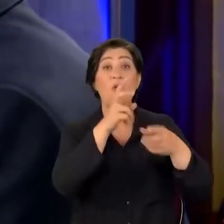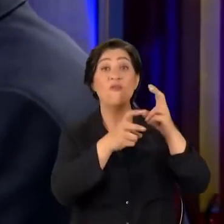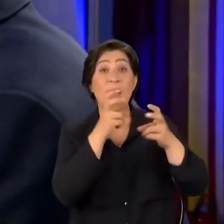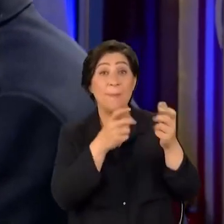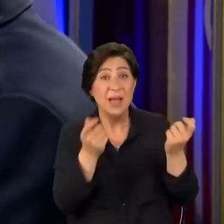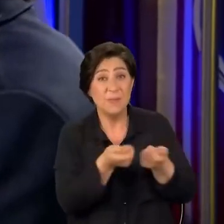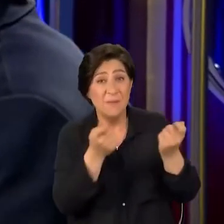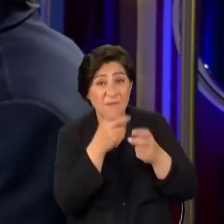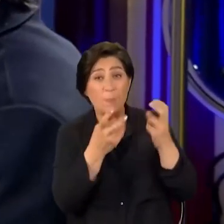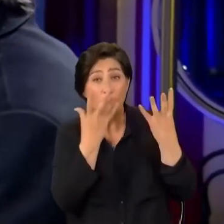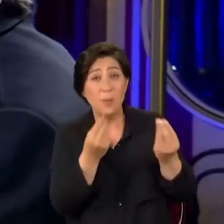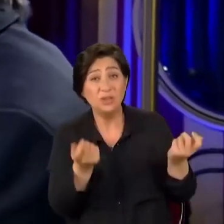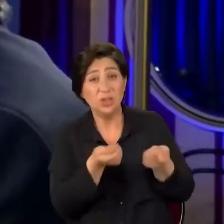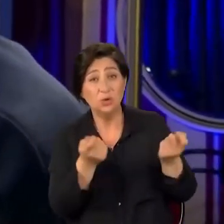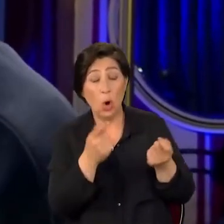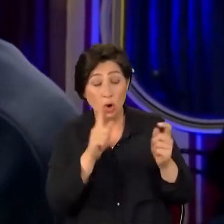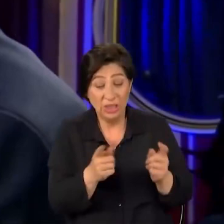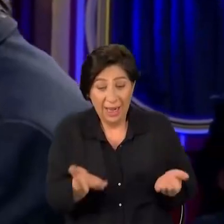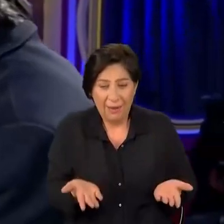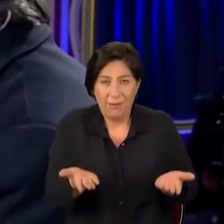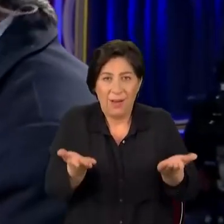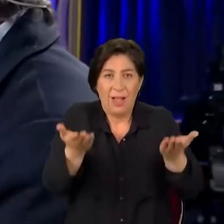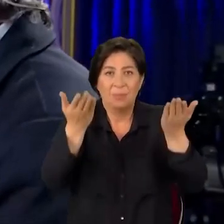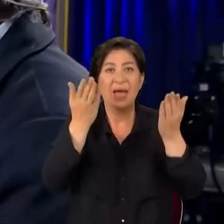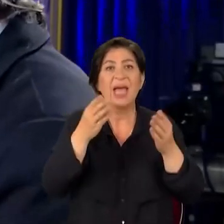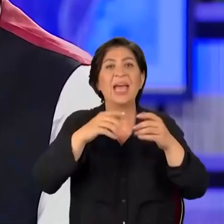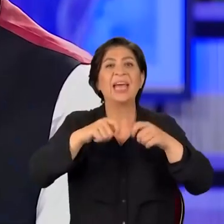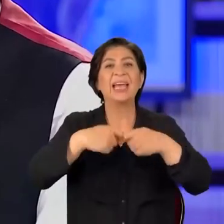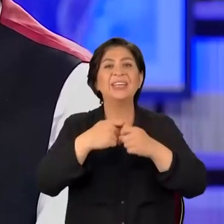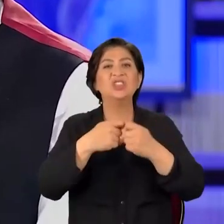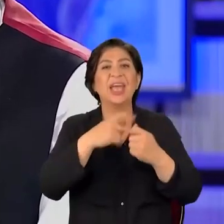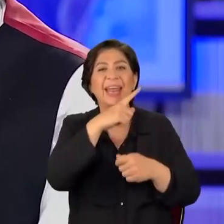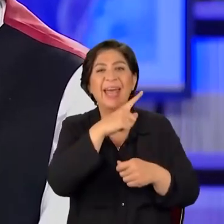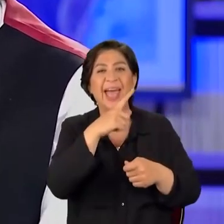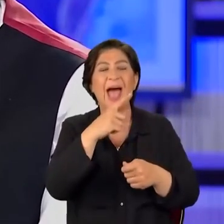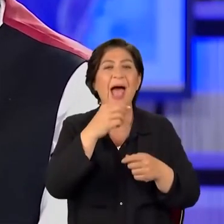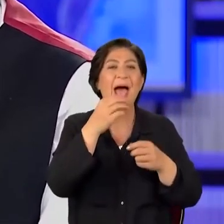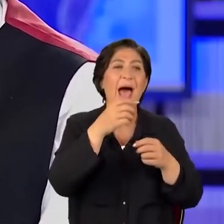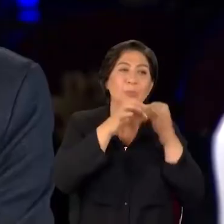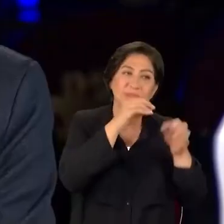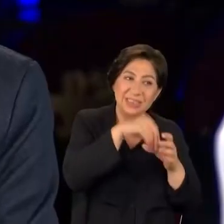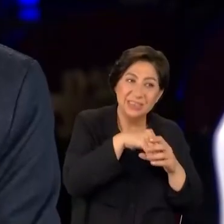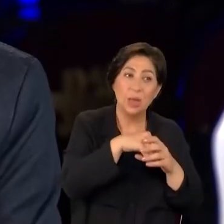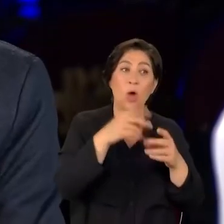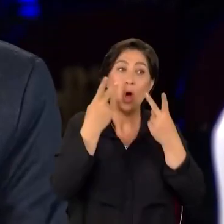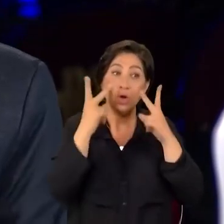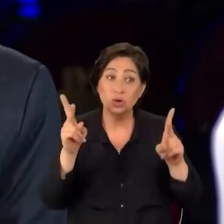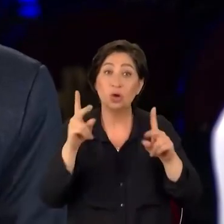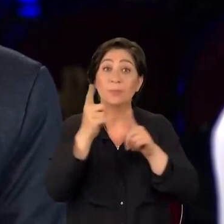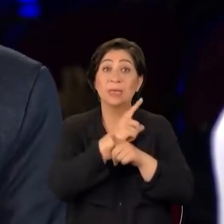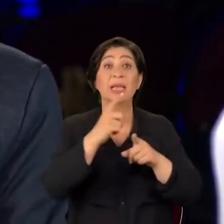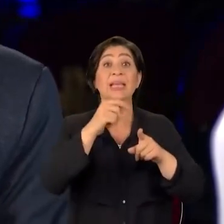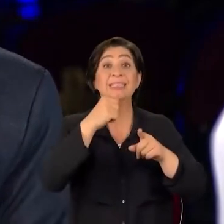olmaya çabalıyor. Yani önce kalkınma. Kırşehir'deki amca için hukuk ve özgürlükten önce devletin gelip yol yapması,